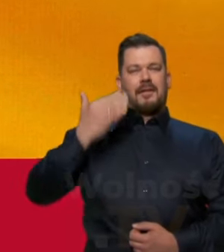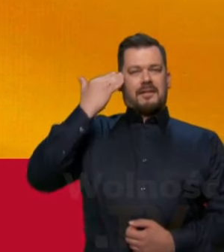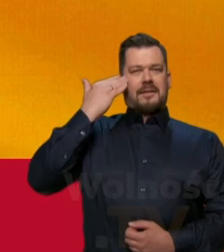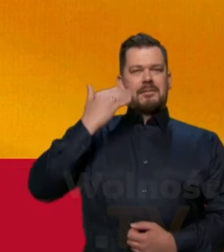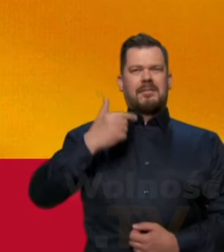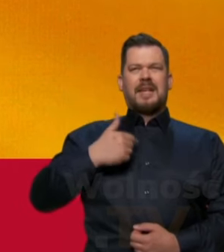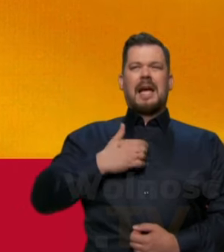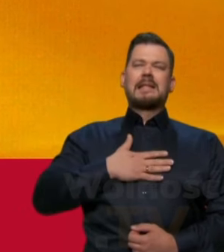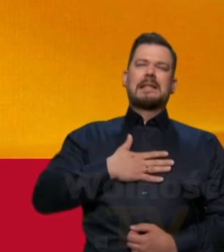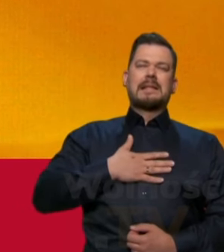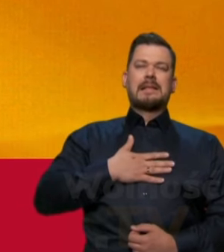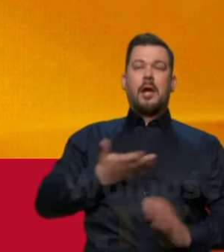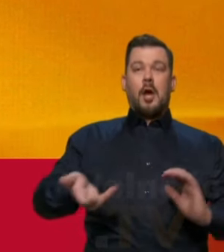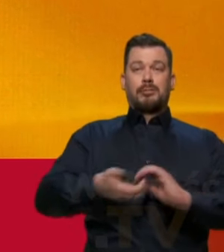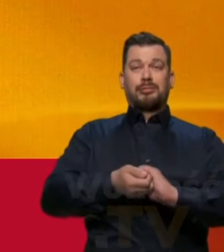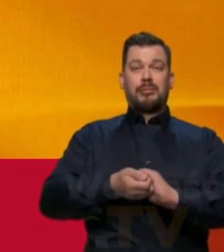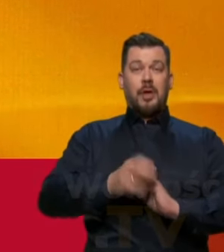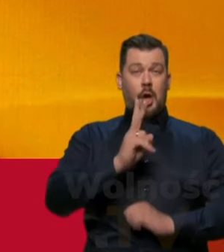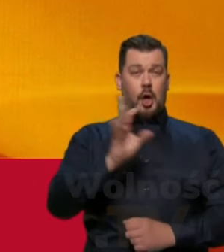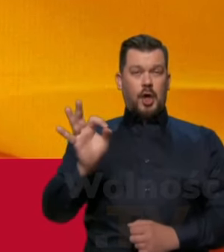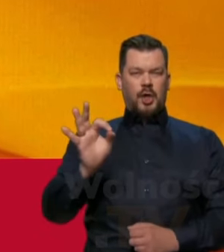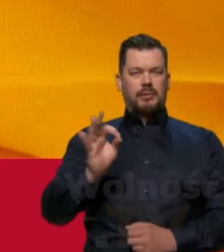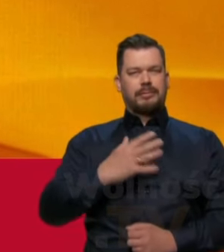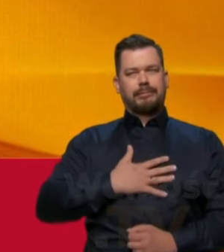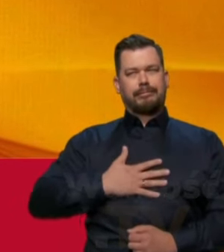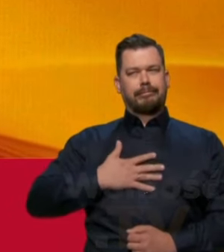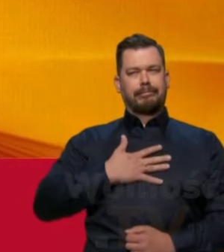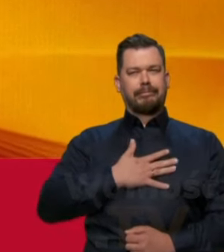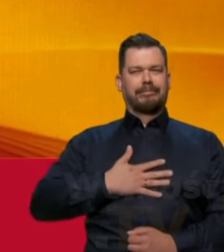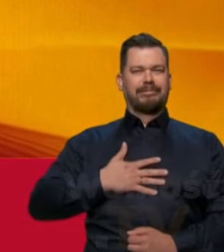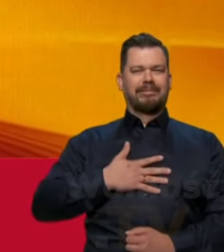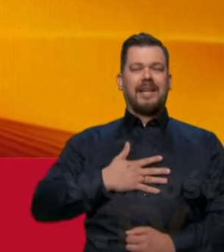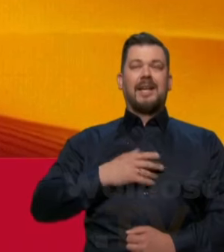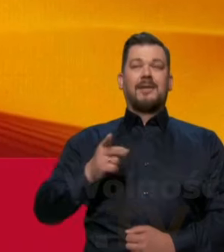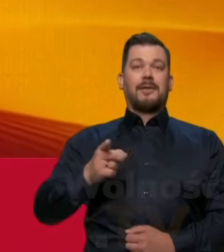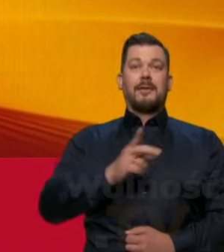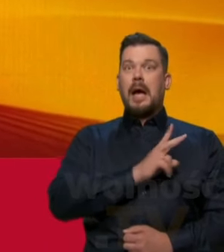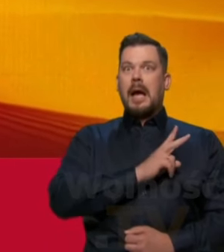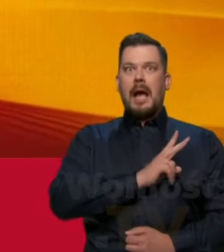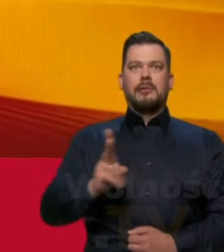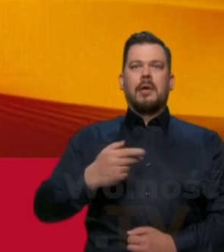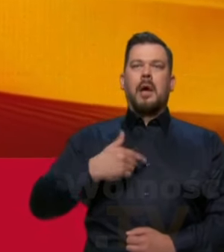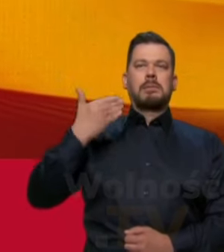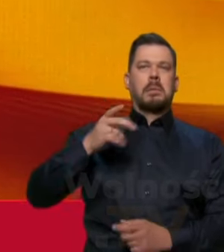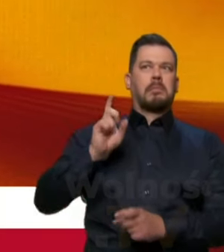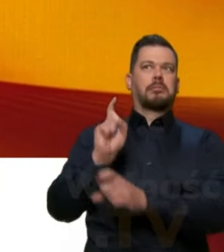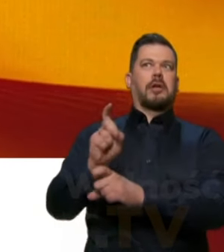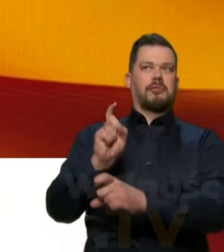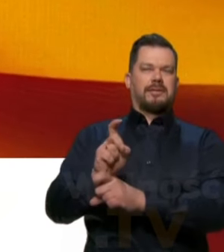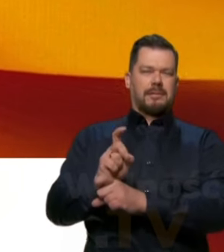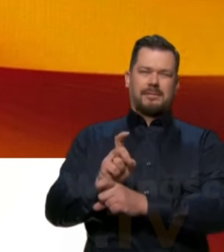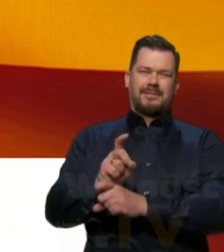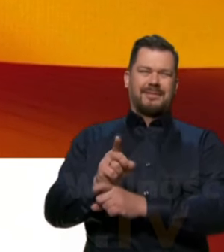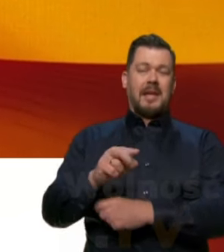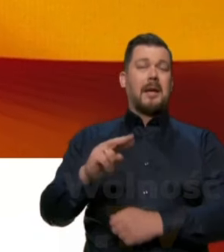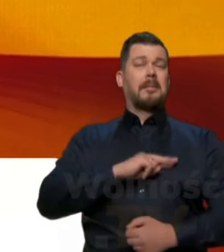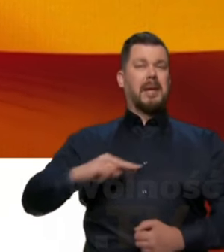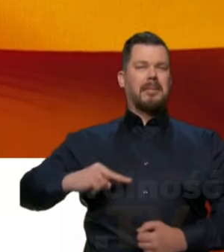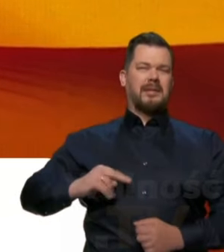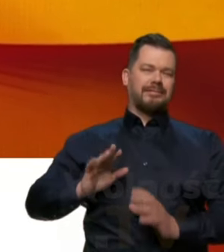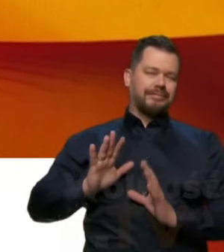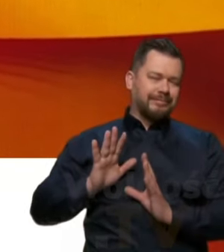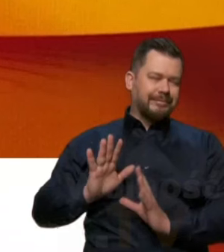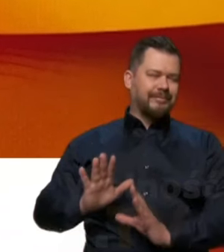jestem wielkim miłośnikiem Koalicji Obywatelskiej, choć faktycznie nie wymieniam nazwy tej partii w każdej swojej wypowiedzi. Ja nie jestem fanem obecnego premiera. Ale to nie